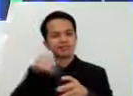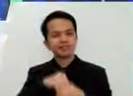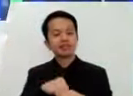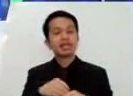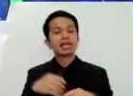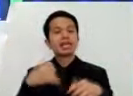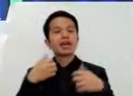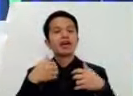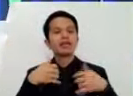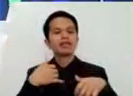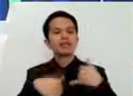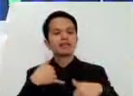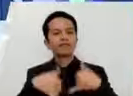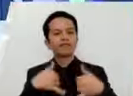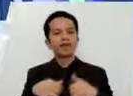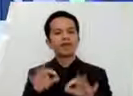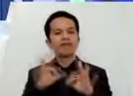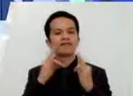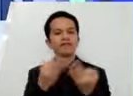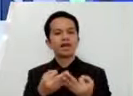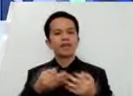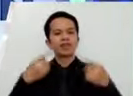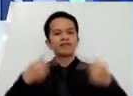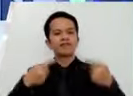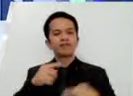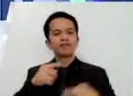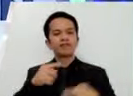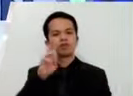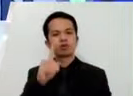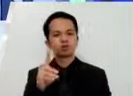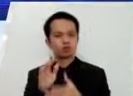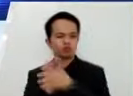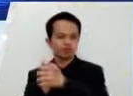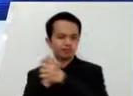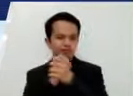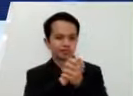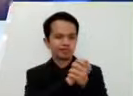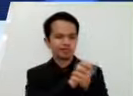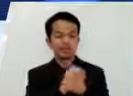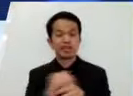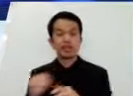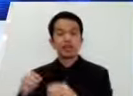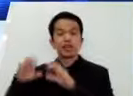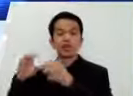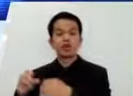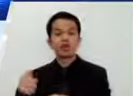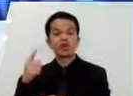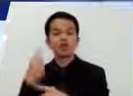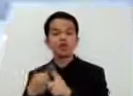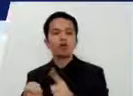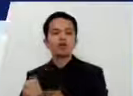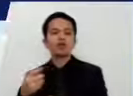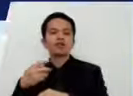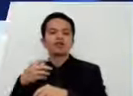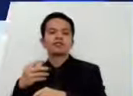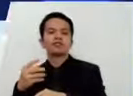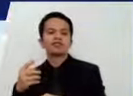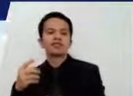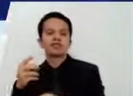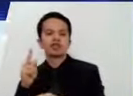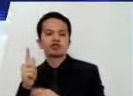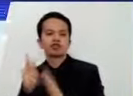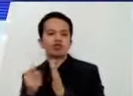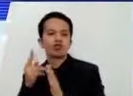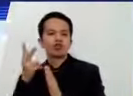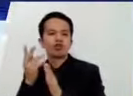Feud sila. Igan, kasama ko dyan ang Team 24 Horas Weekend. Si Ivan Mayrina, si